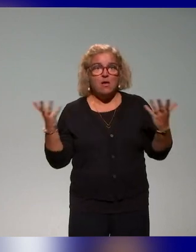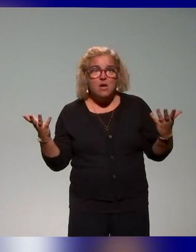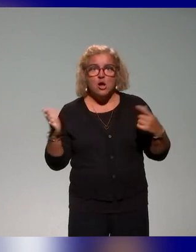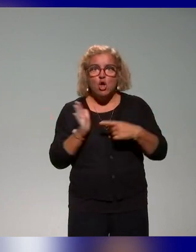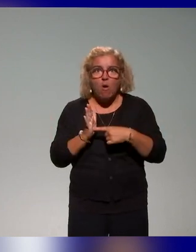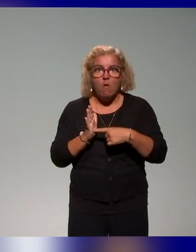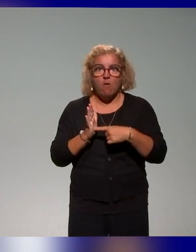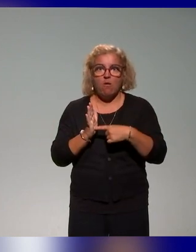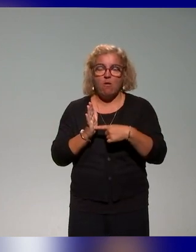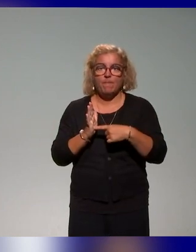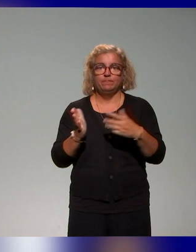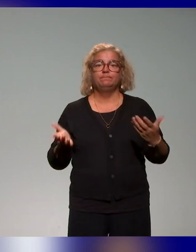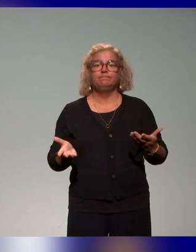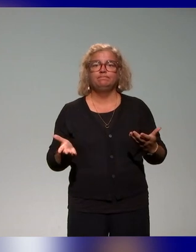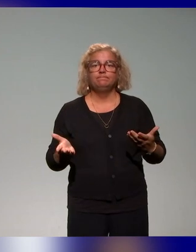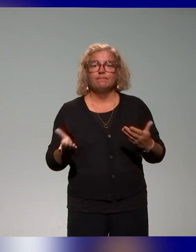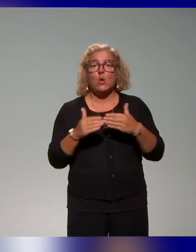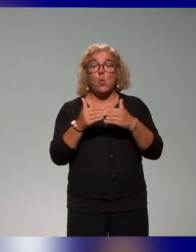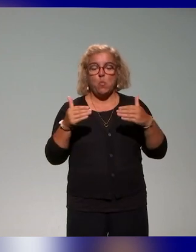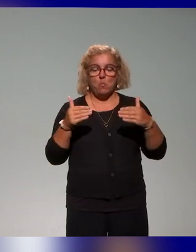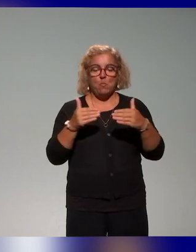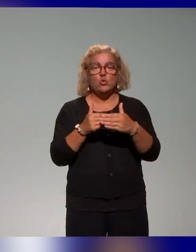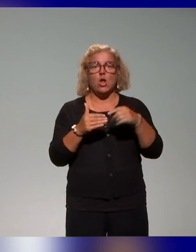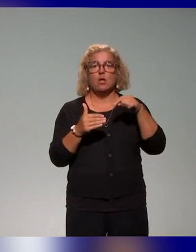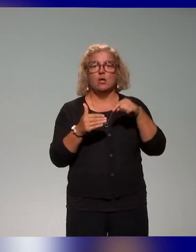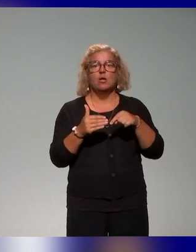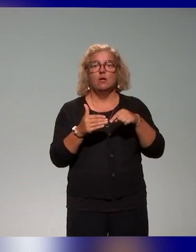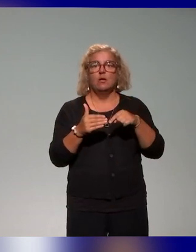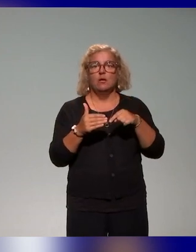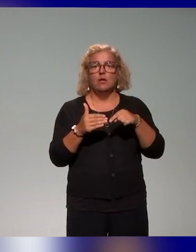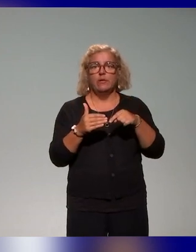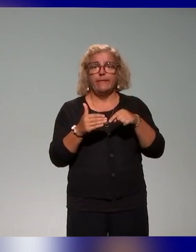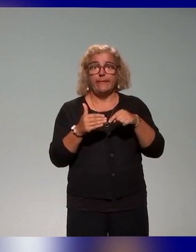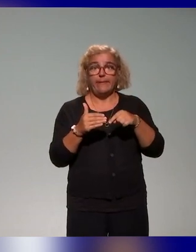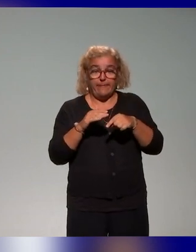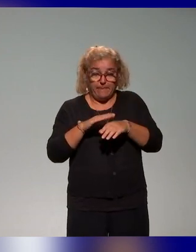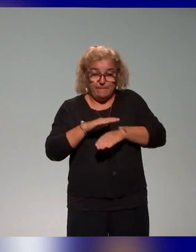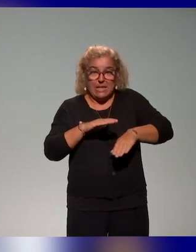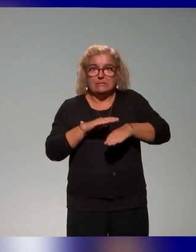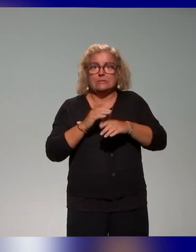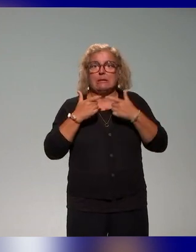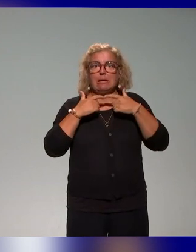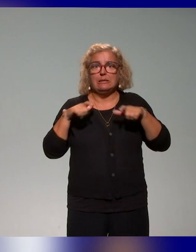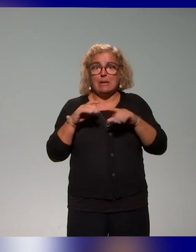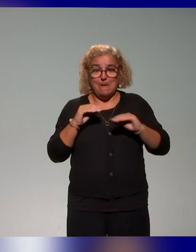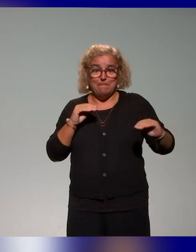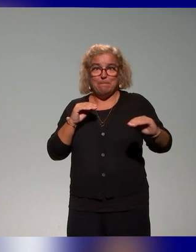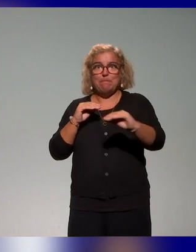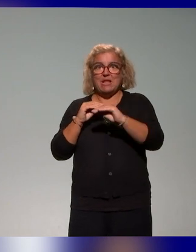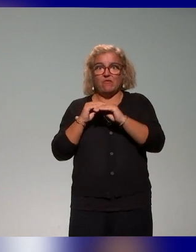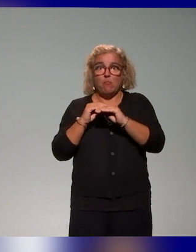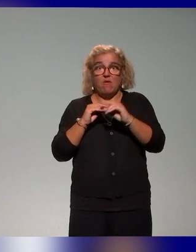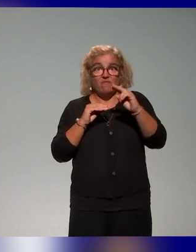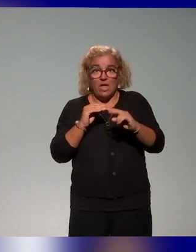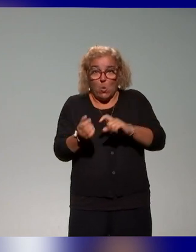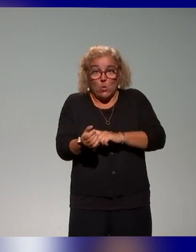je vous raconte tout ça? C'est que, écoutez, Moodle, c'est nativement accessible. Voilà, la plateforme, telle qu'on est en train de vous l'expliquer, est